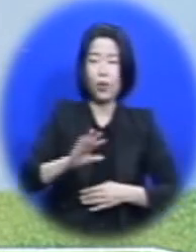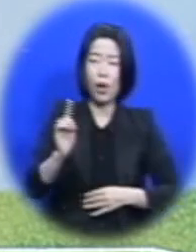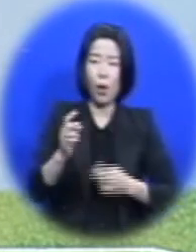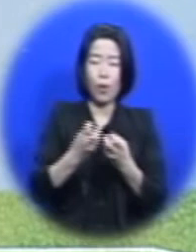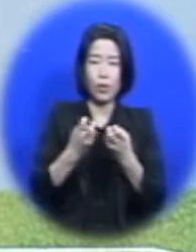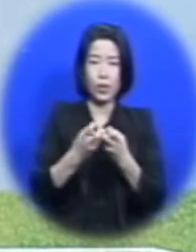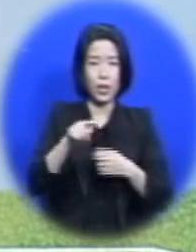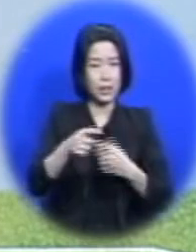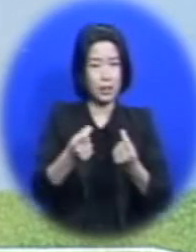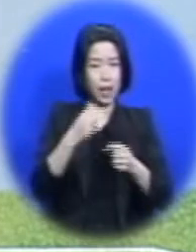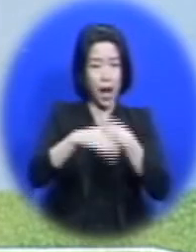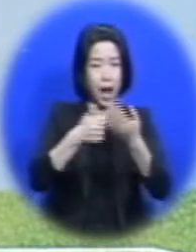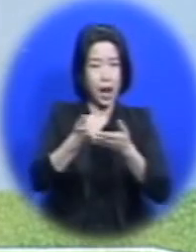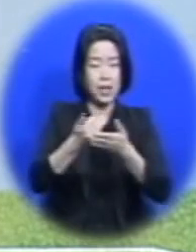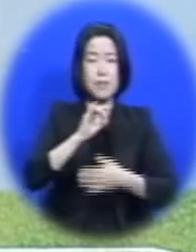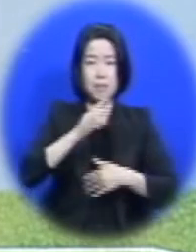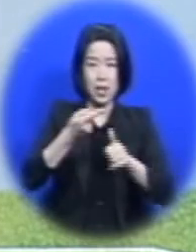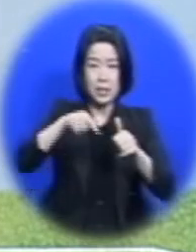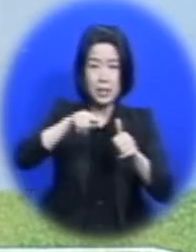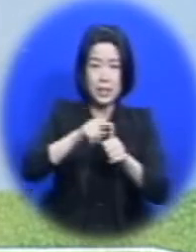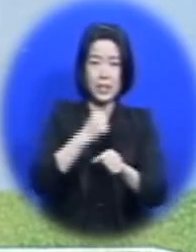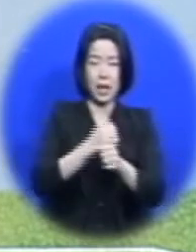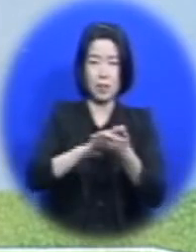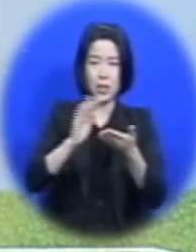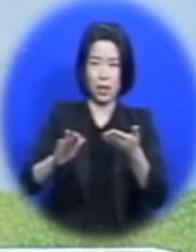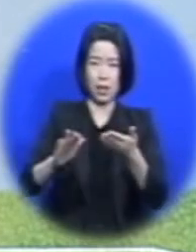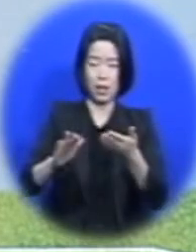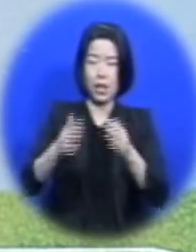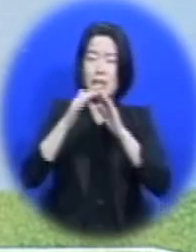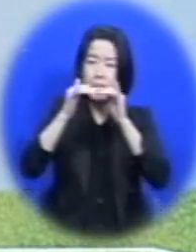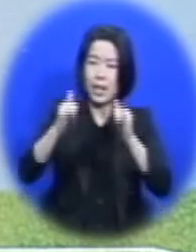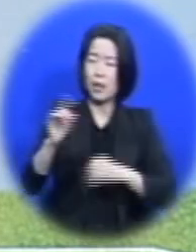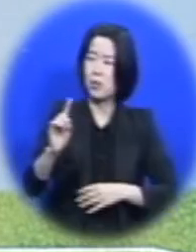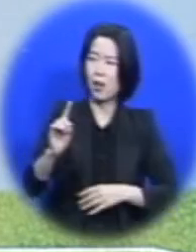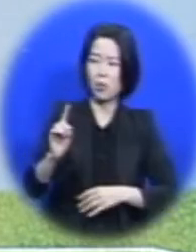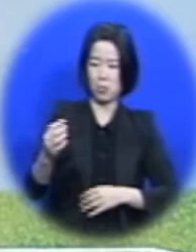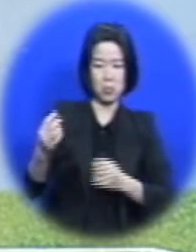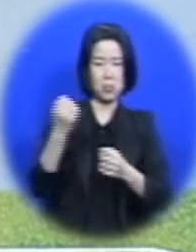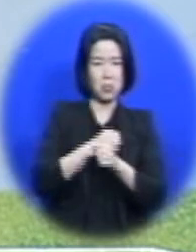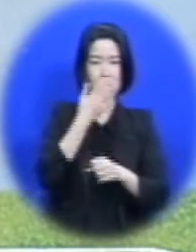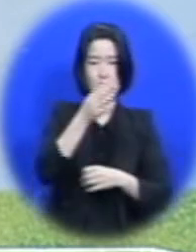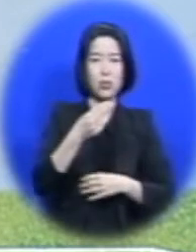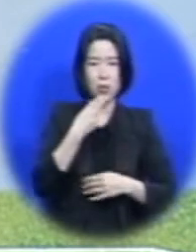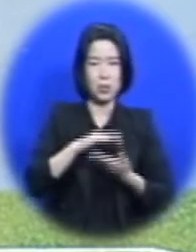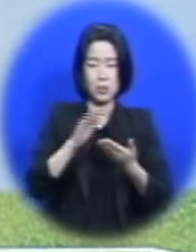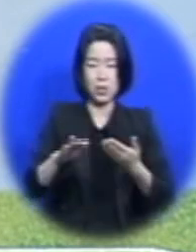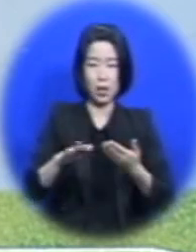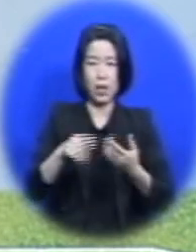그렇게 하나님을 나누어 의지합니다 사람들이 나에게 어찌 하겠습니까 이런